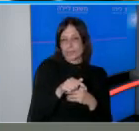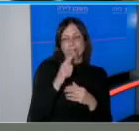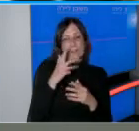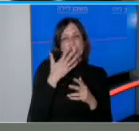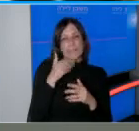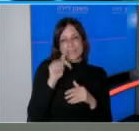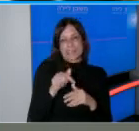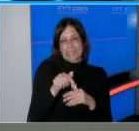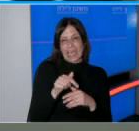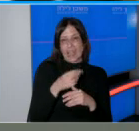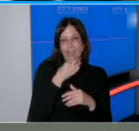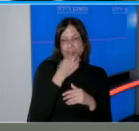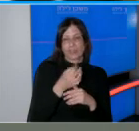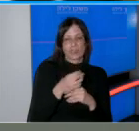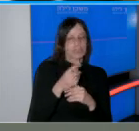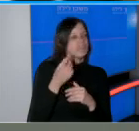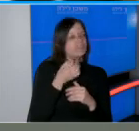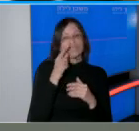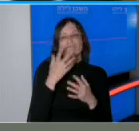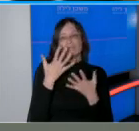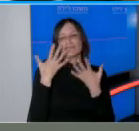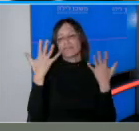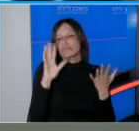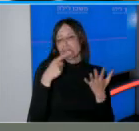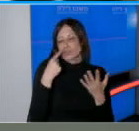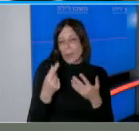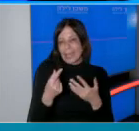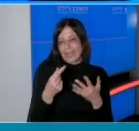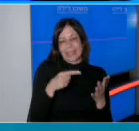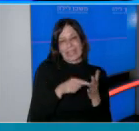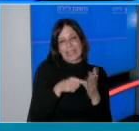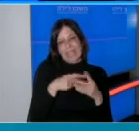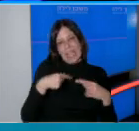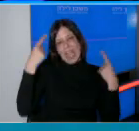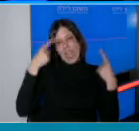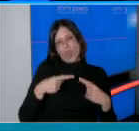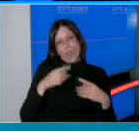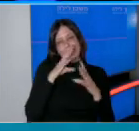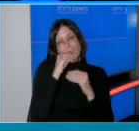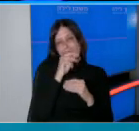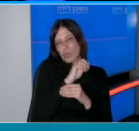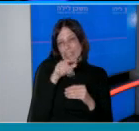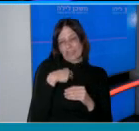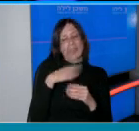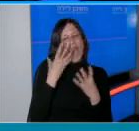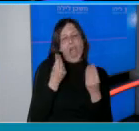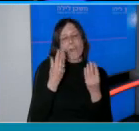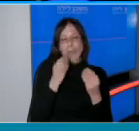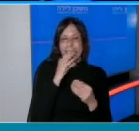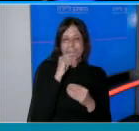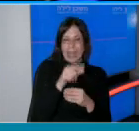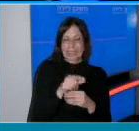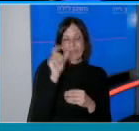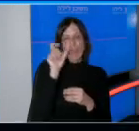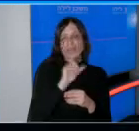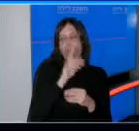בארץ ישראל. זה ענקי, מיכל, זה ענקי מה שאת אומרת, כי אנחנו היום הרי דנים סביב העניין הזה, ואני הרבה מדבר על זה,